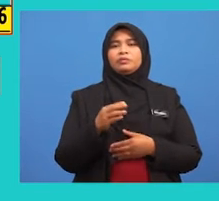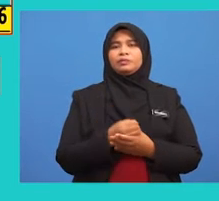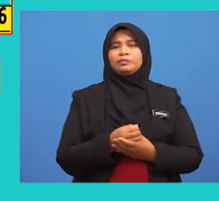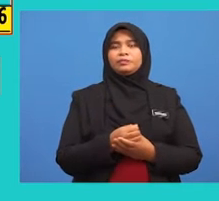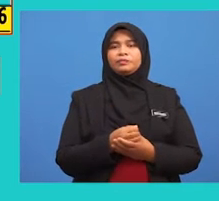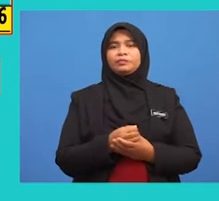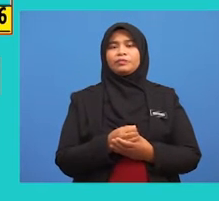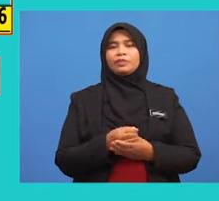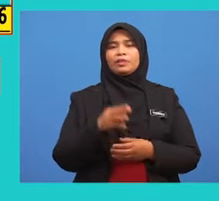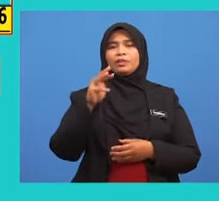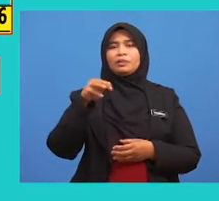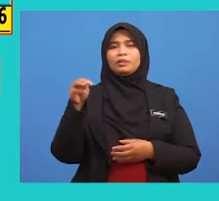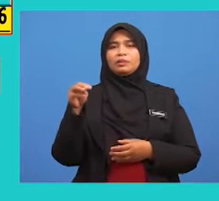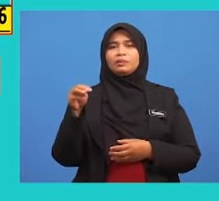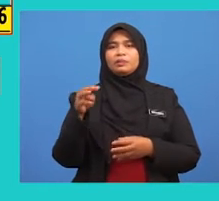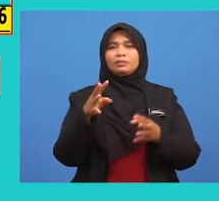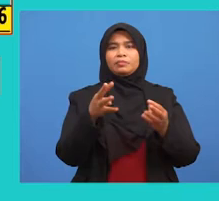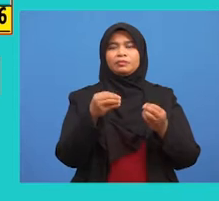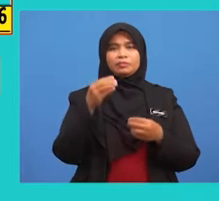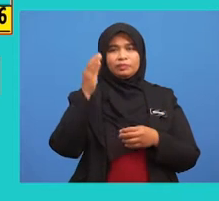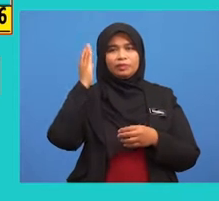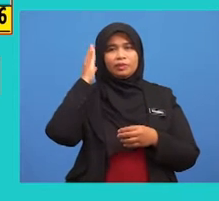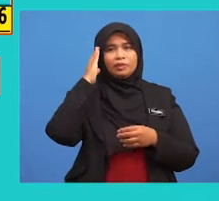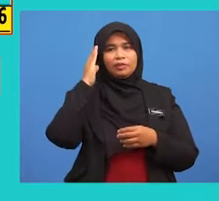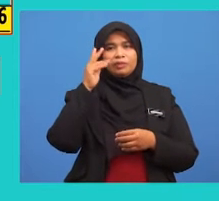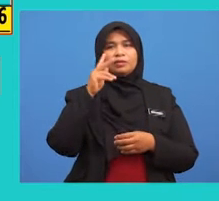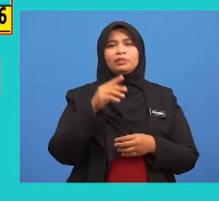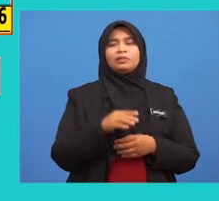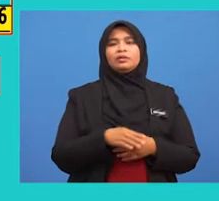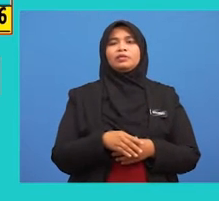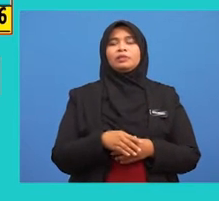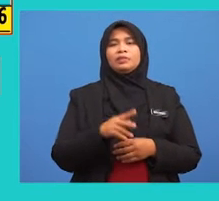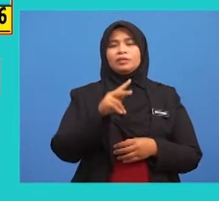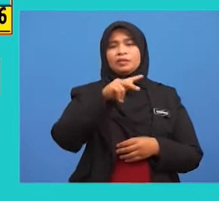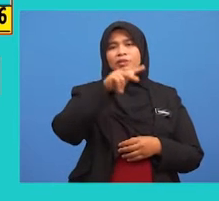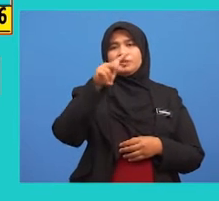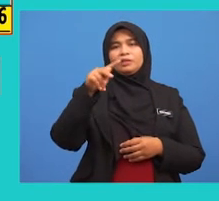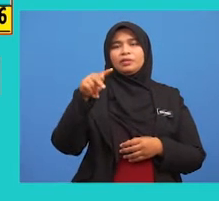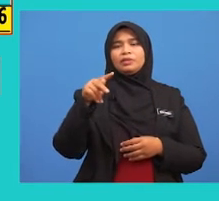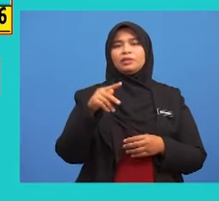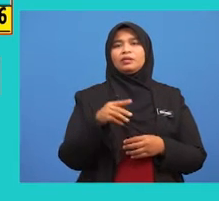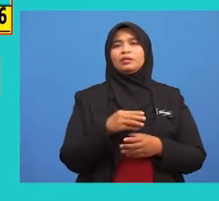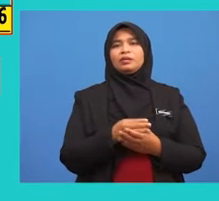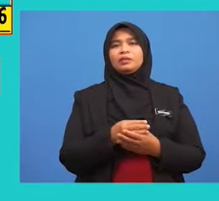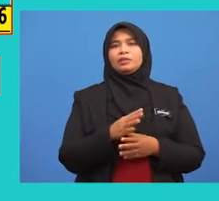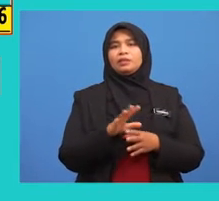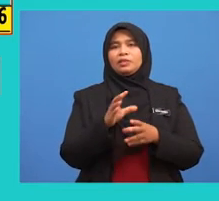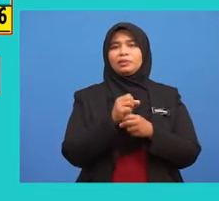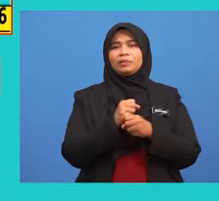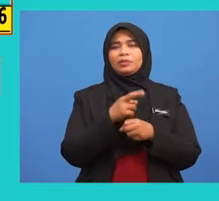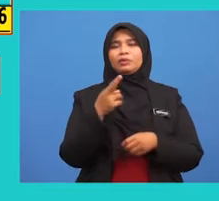RM118,936. Murid-murid nak tahu tak kilang mutiara ini mendapat untung atau rugi